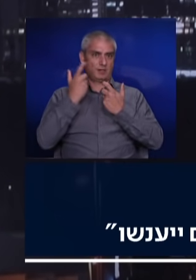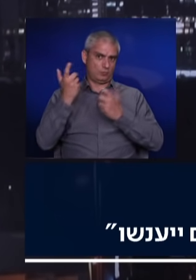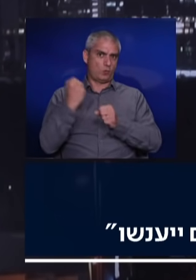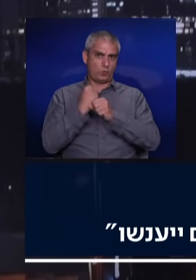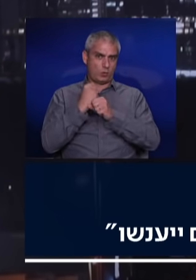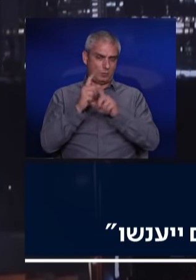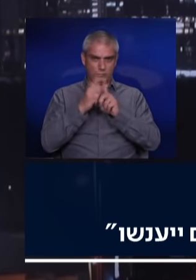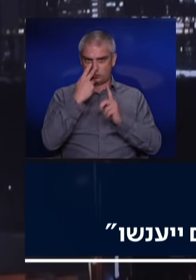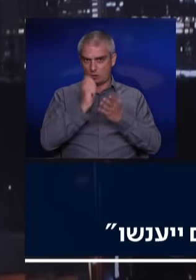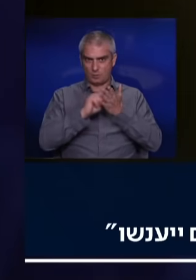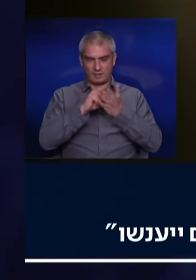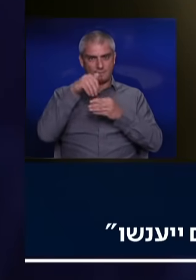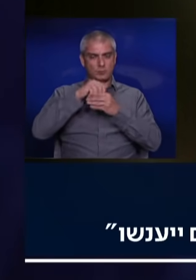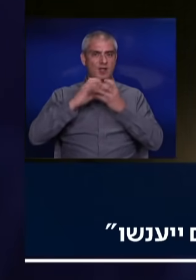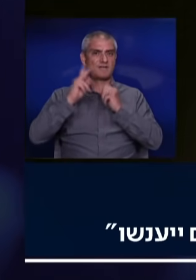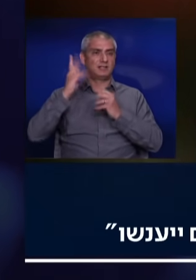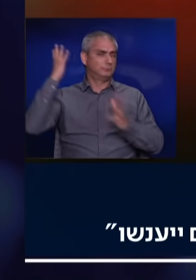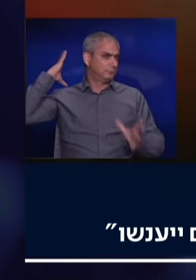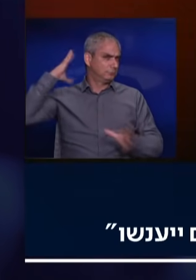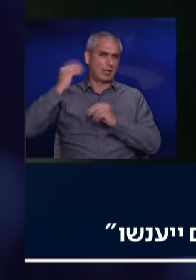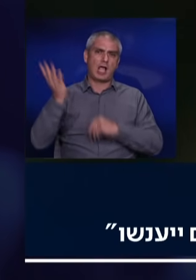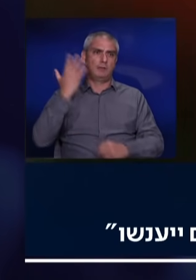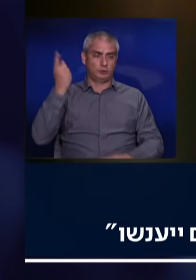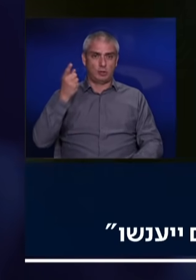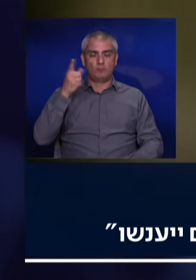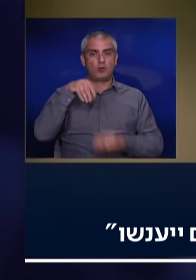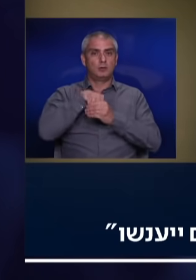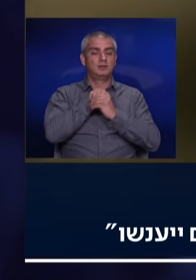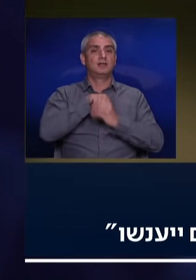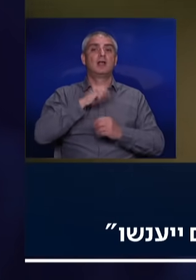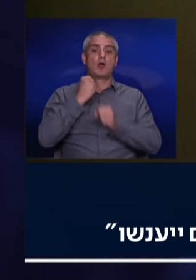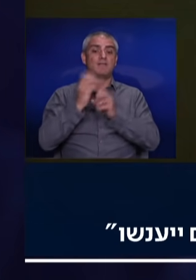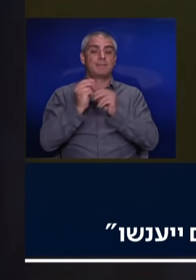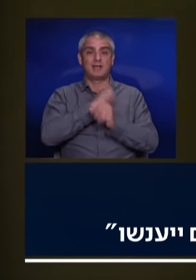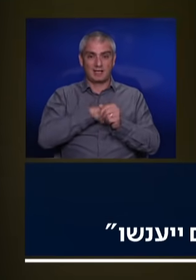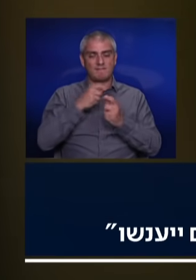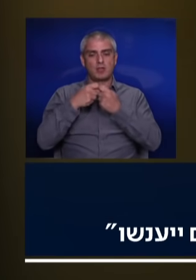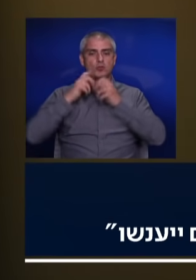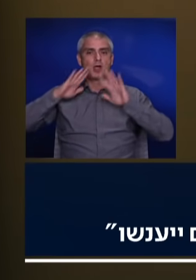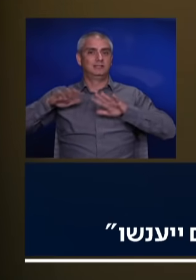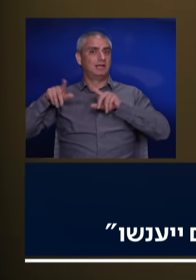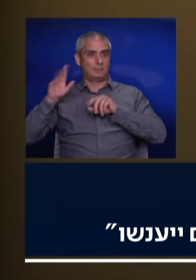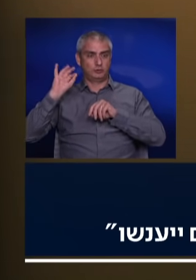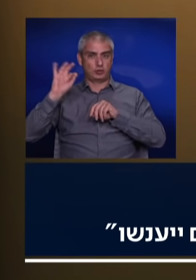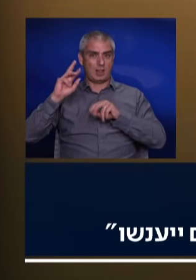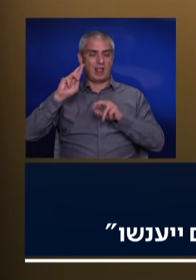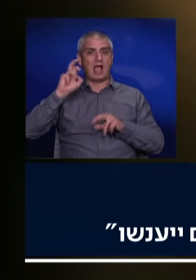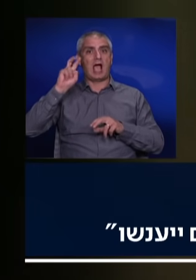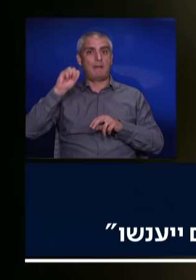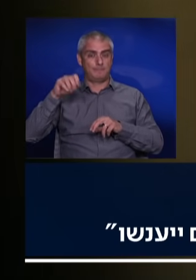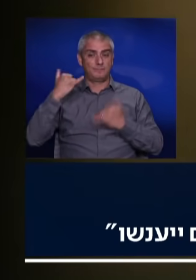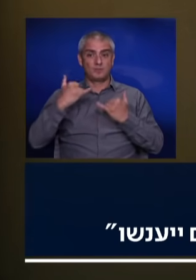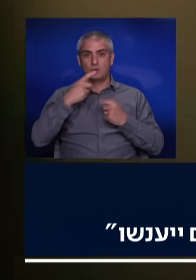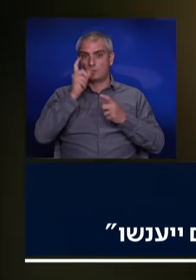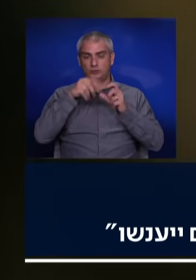כפי שראינו בכתבה, בכפר קאסם כבר עשרות שנים, והוא נמנה גם עם העירייה, אבל גם עם התנועה האסלאמית של רע"מ. והיום